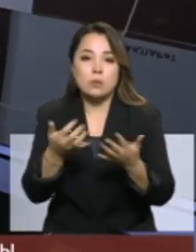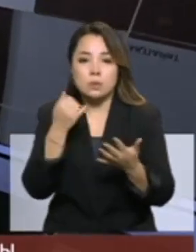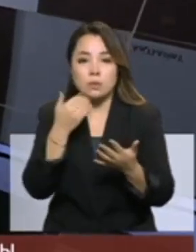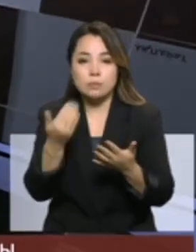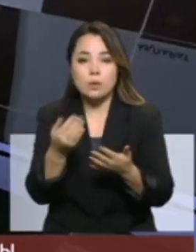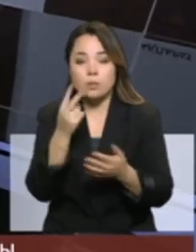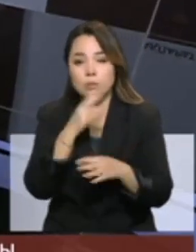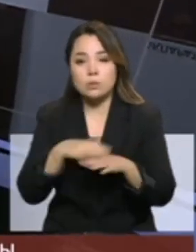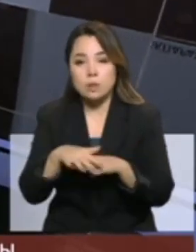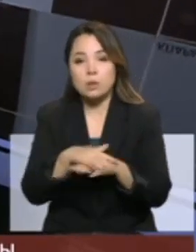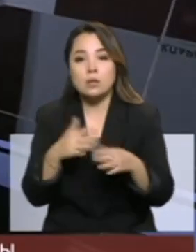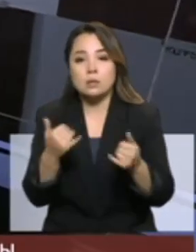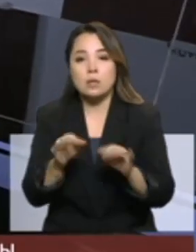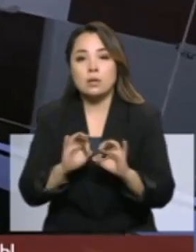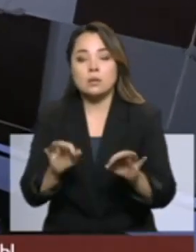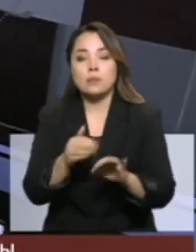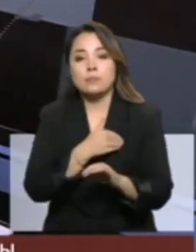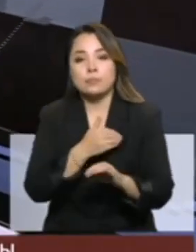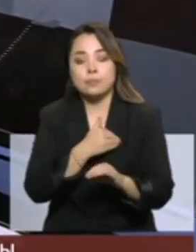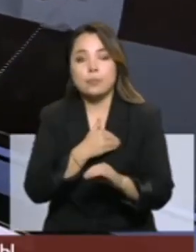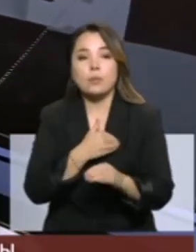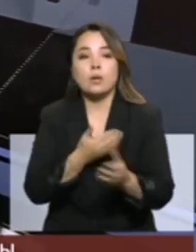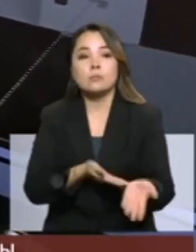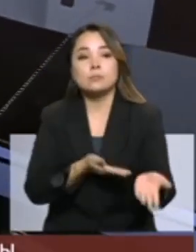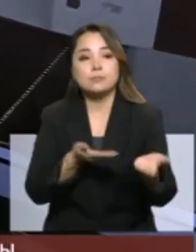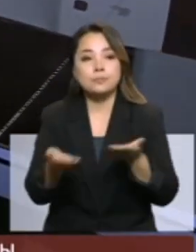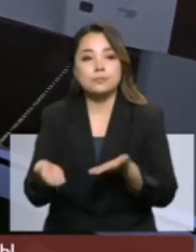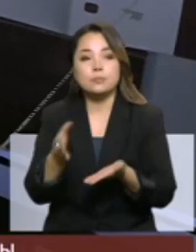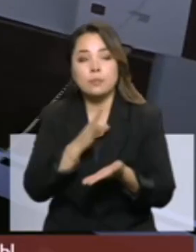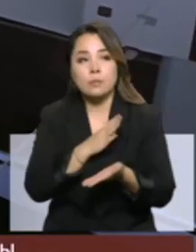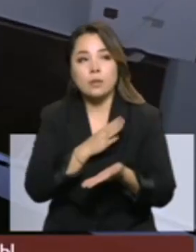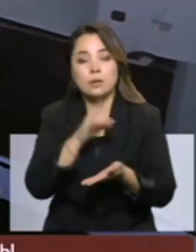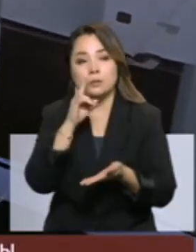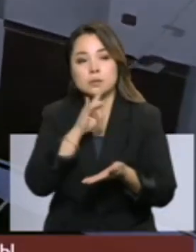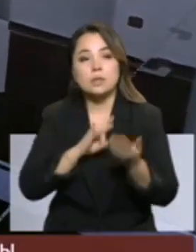Қымбатты көрермен, естеріңізге сала өтейін. Студиямызда